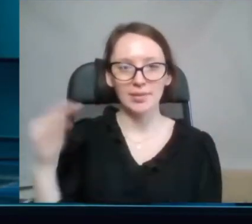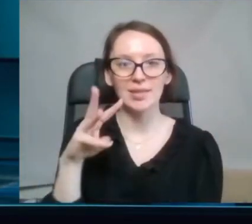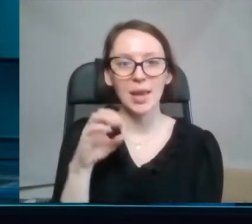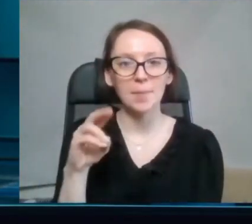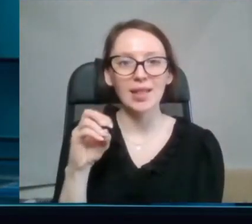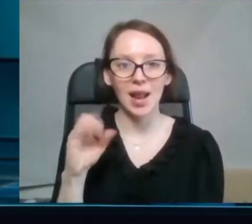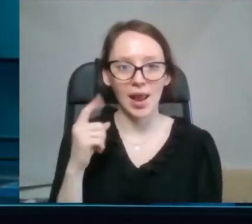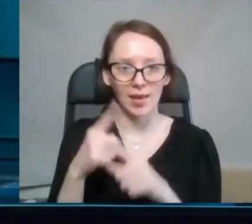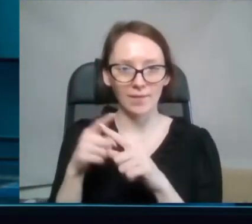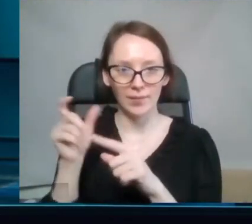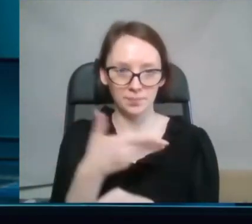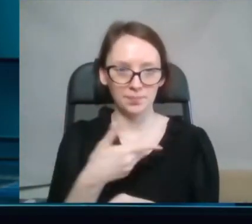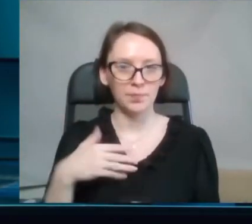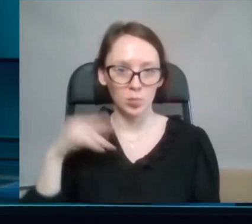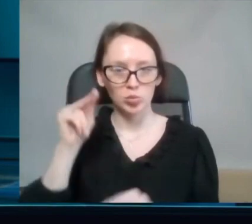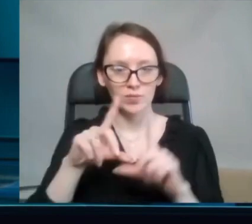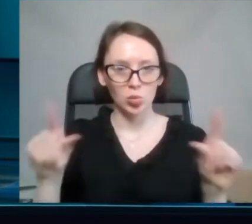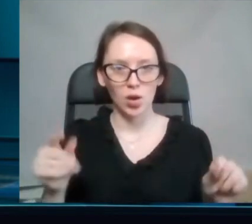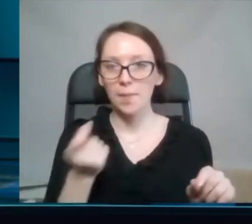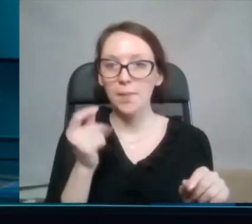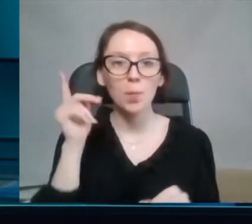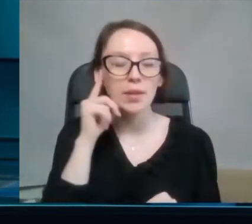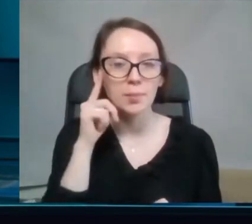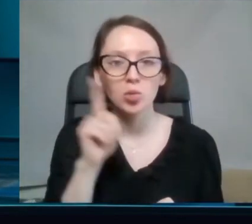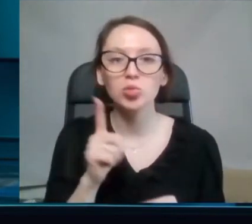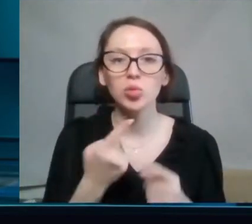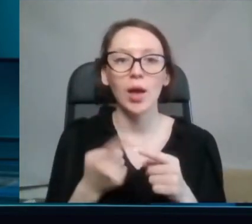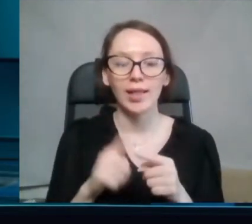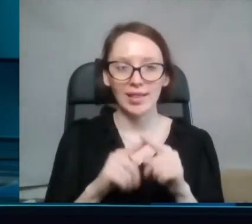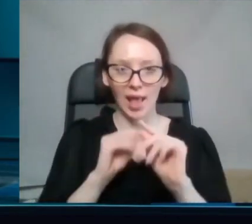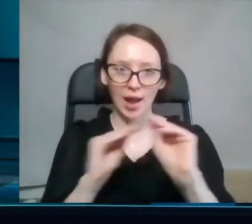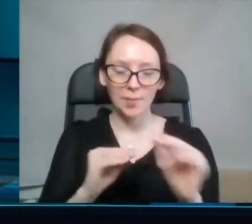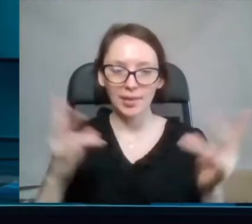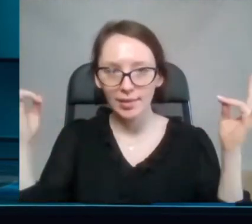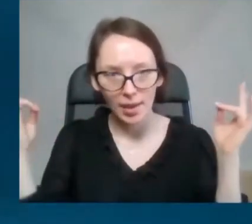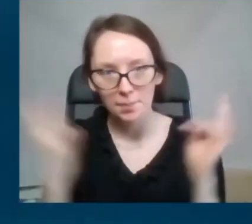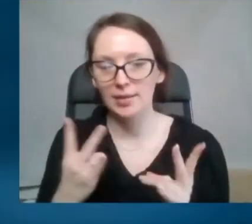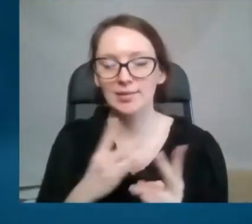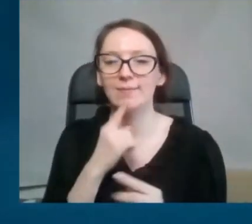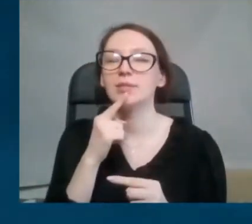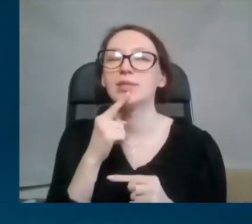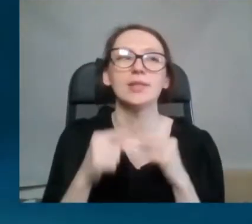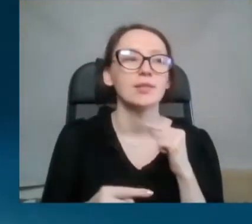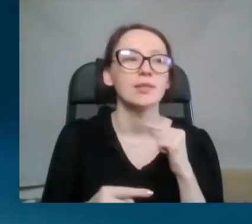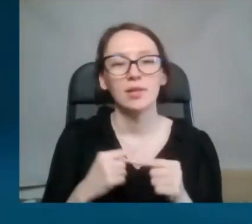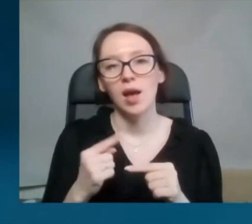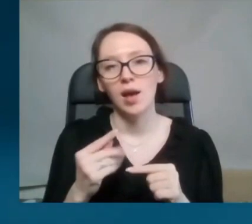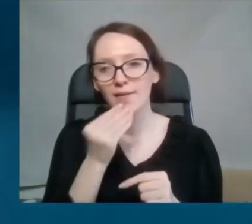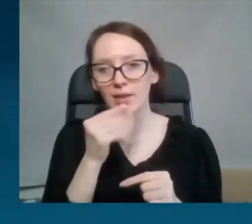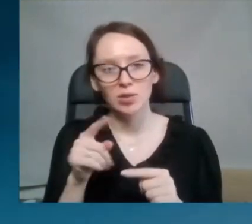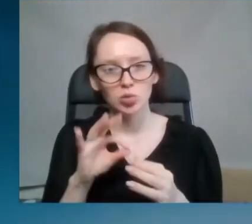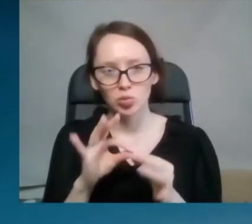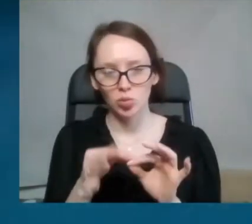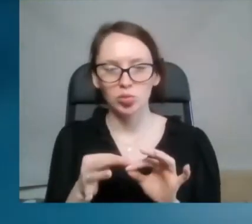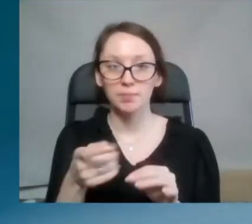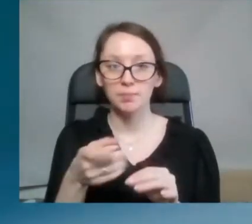Отлично. Но мало кто понимает, что этот элемент необходим всегда. В еде его сложно. Пьете через